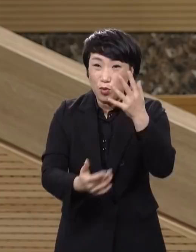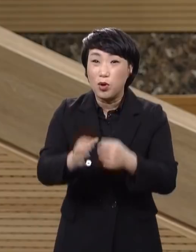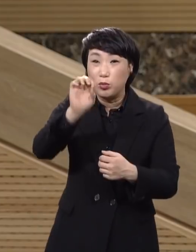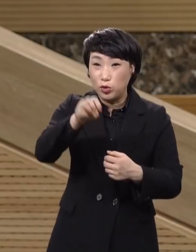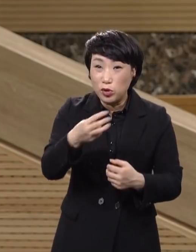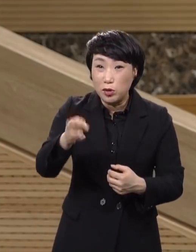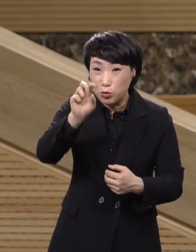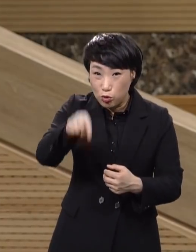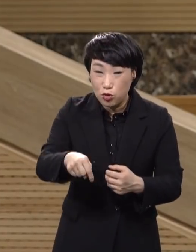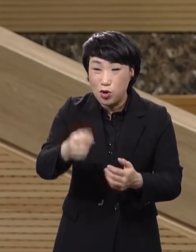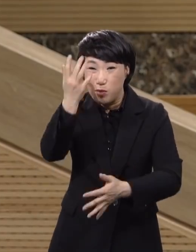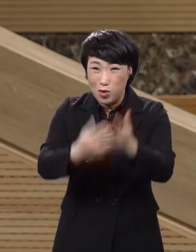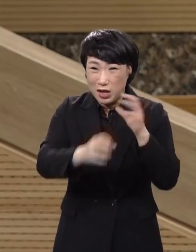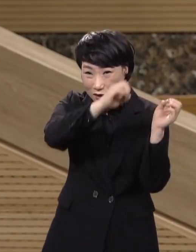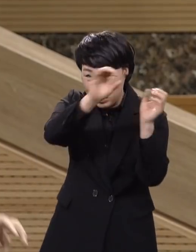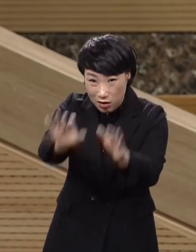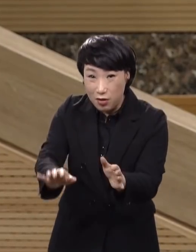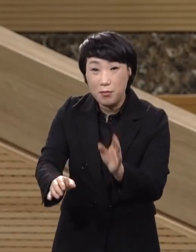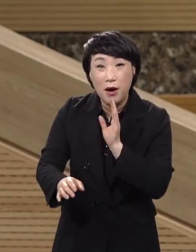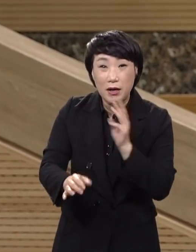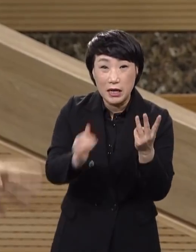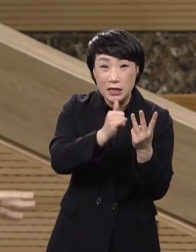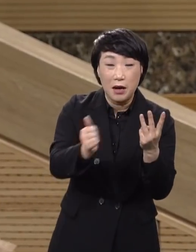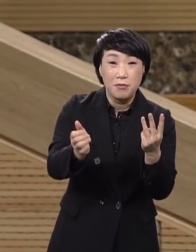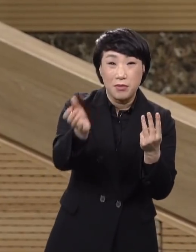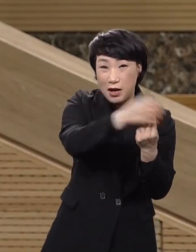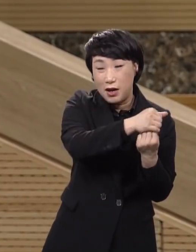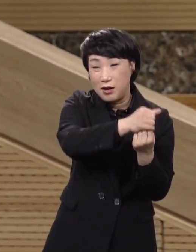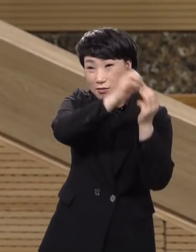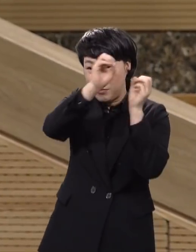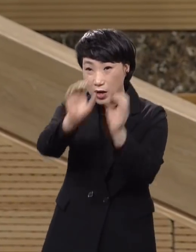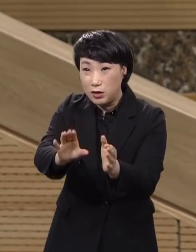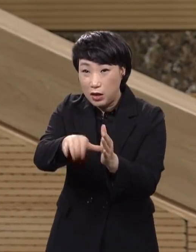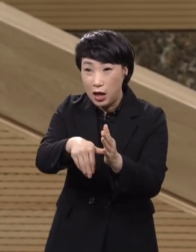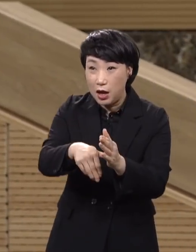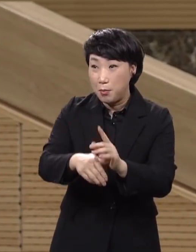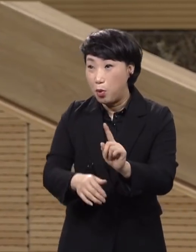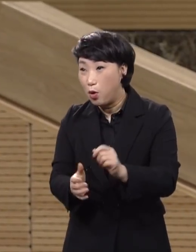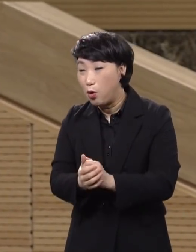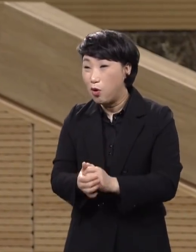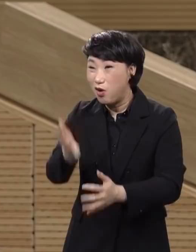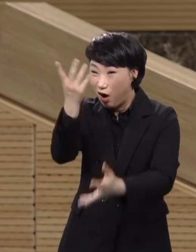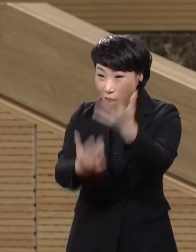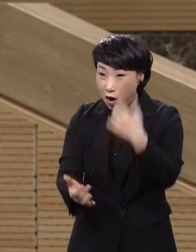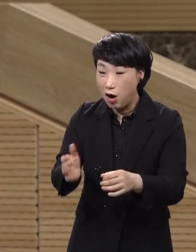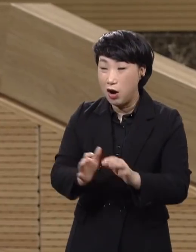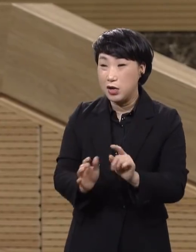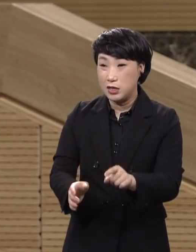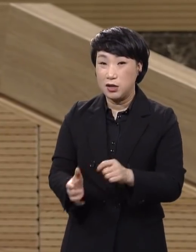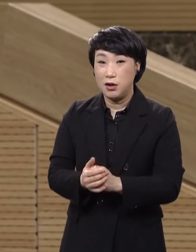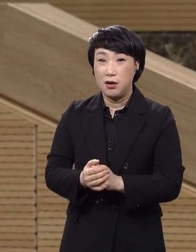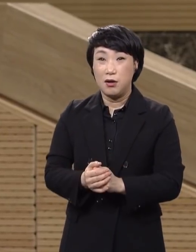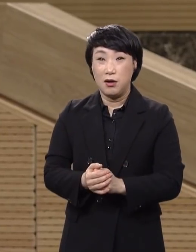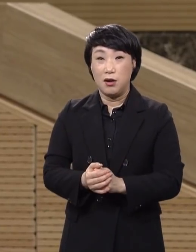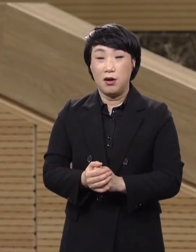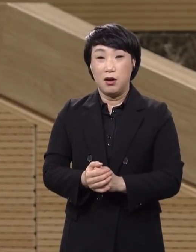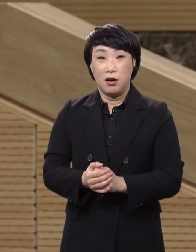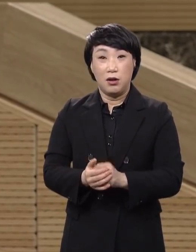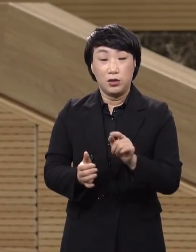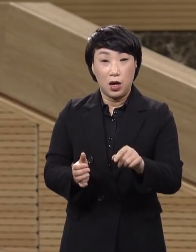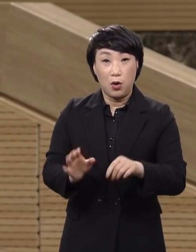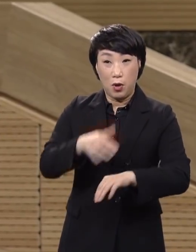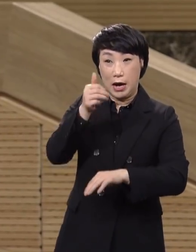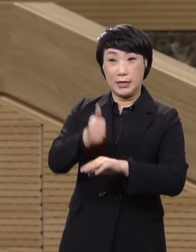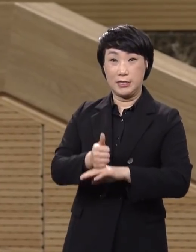당했어요. 사드락과 메삭과 아벳느고가 풀무불에 던질 때, 야, 정말로 풀무불에